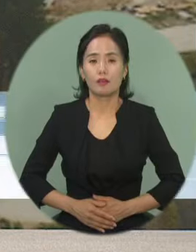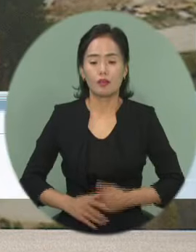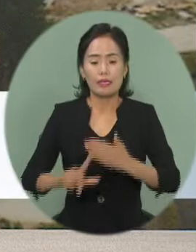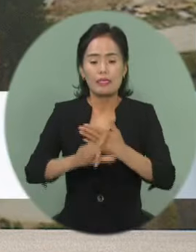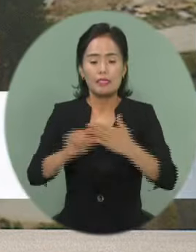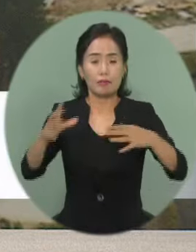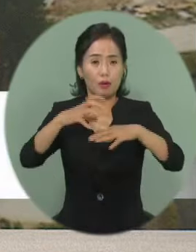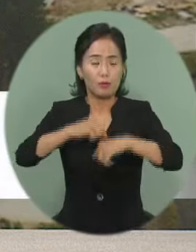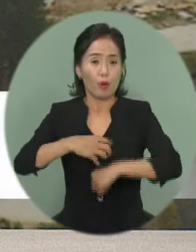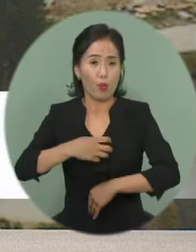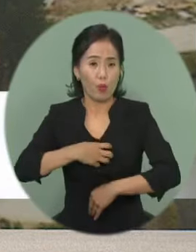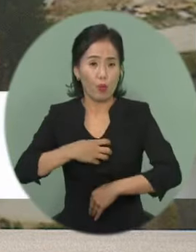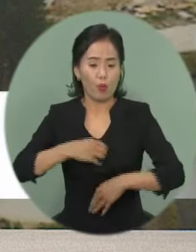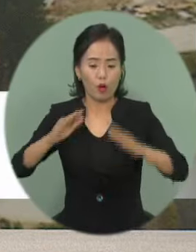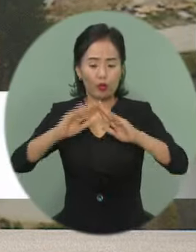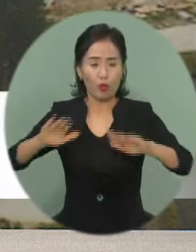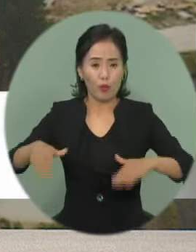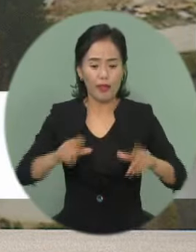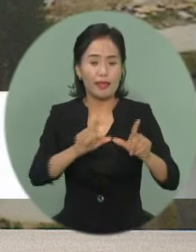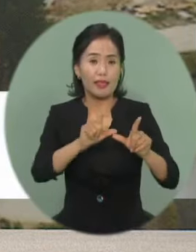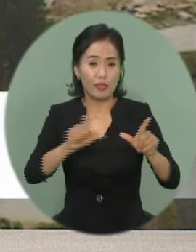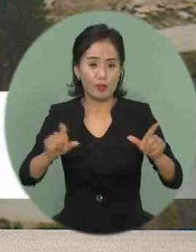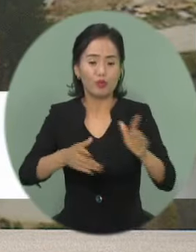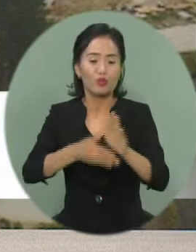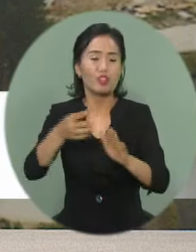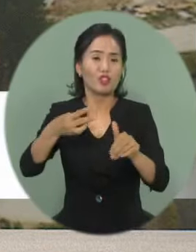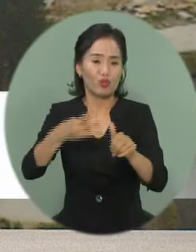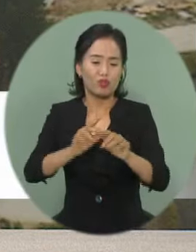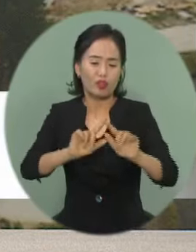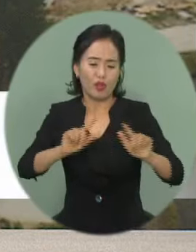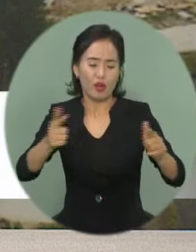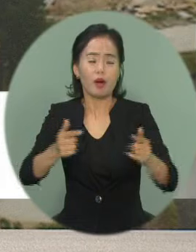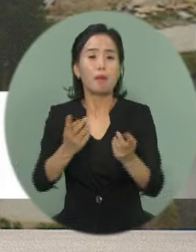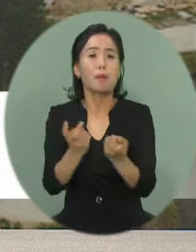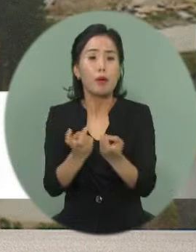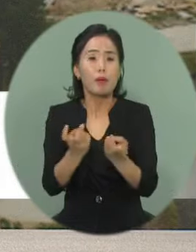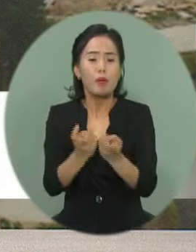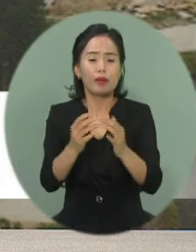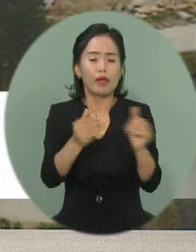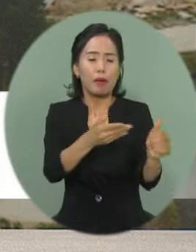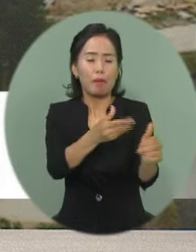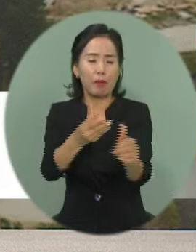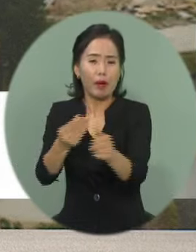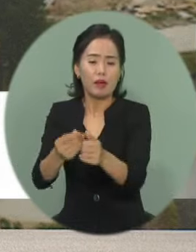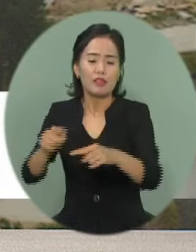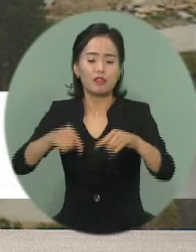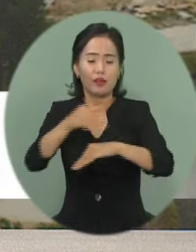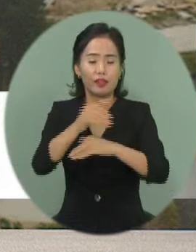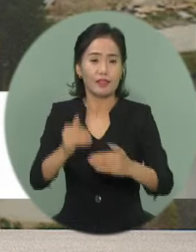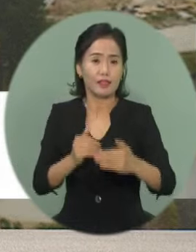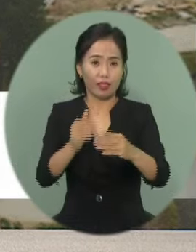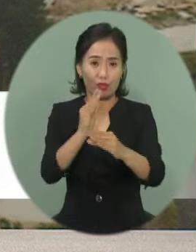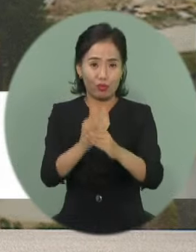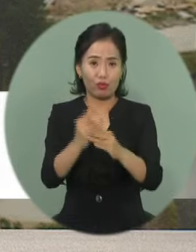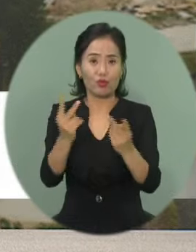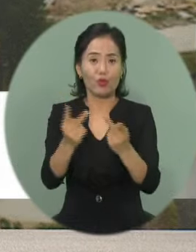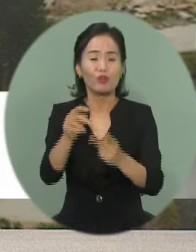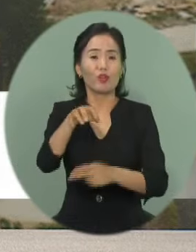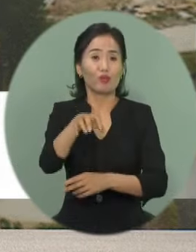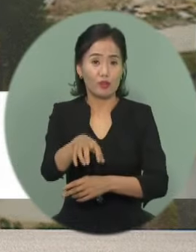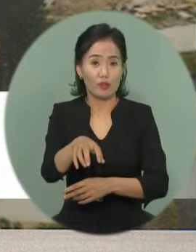지방 소멸 위기에 처한 전남 일선 시군들은 다양한 방식으로 인구 유입 정책을 펼치고 있는데요. 곡성군에서는